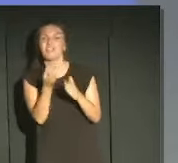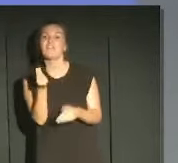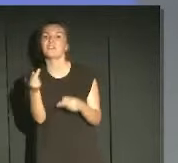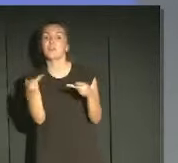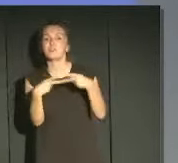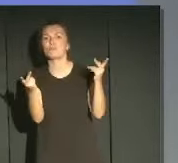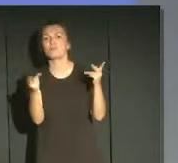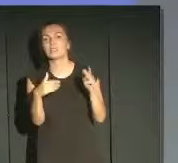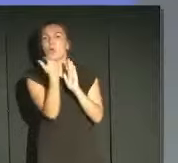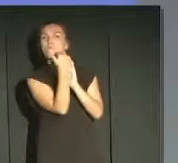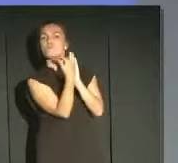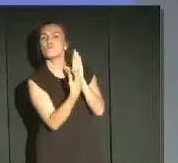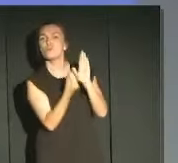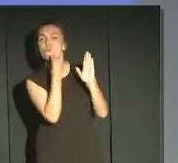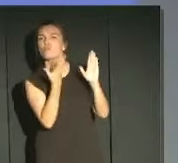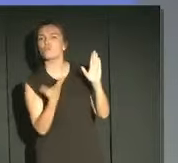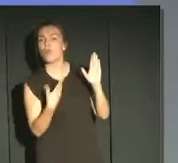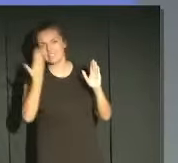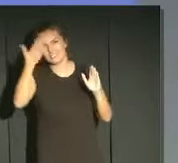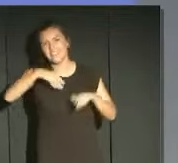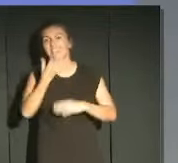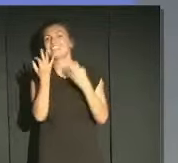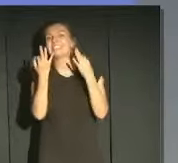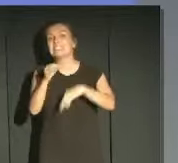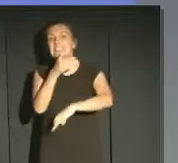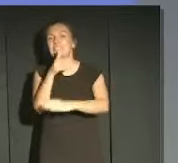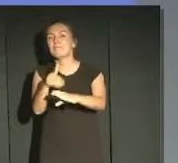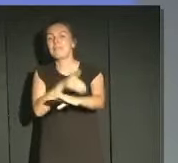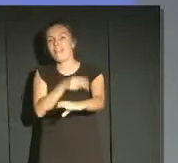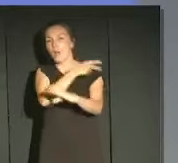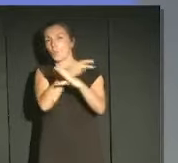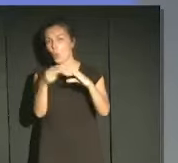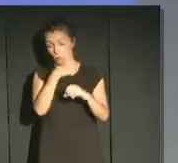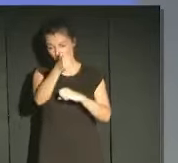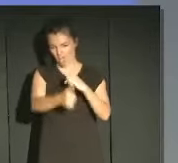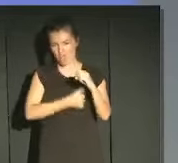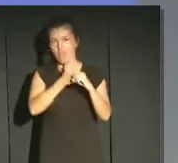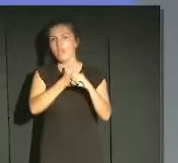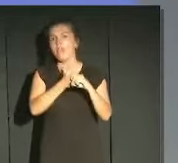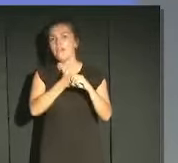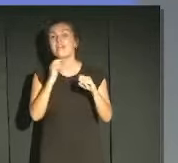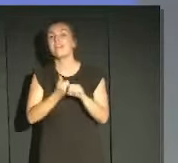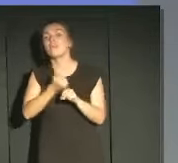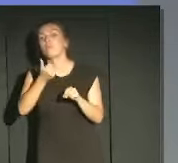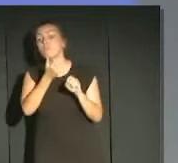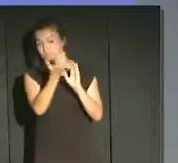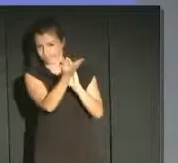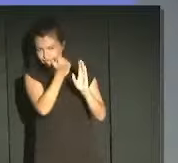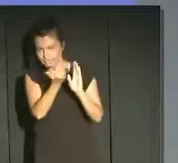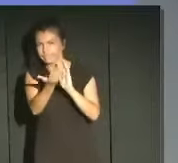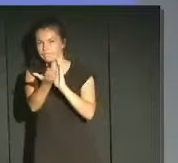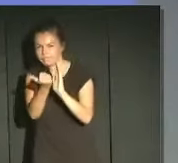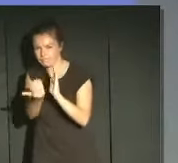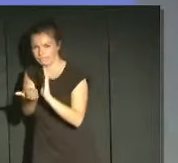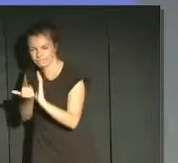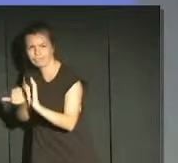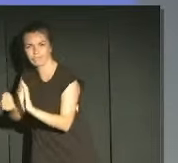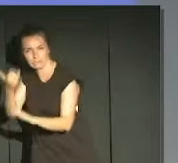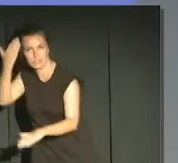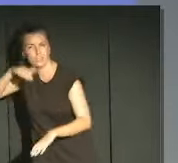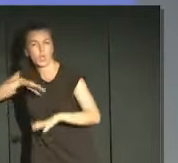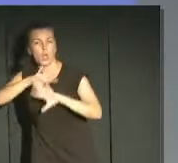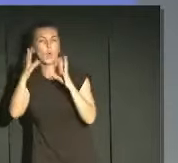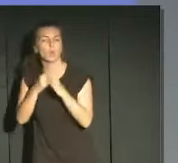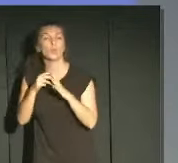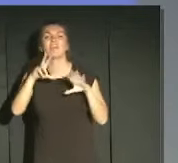déjà c'était 10 milliards d'euros dès cette année 20 milliards d'euros de coupe budgétaire l'an prochain c'est très concret c'est déjà près de 80